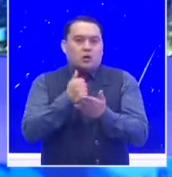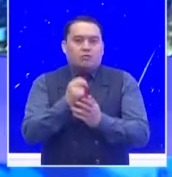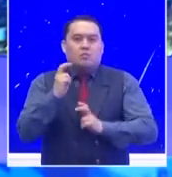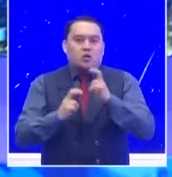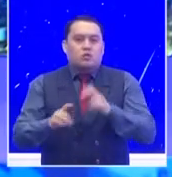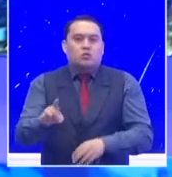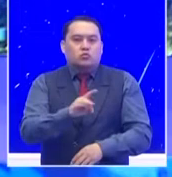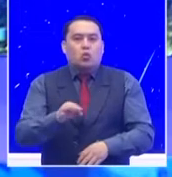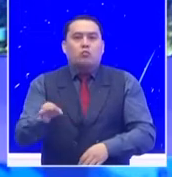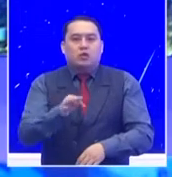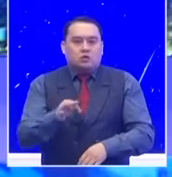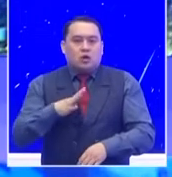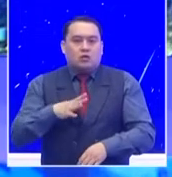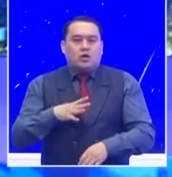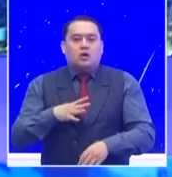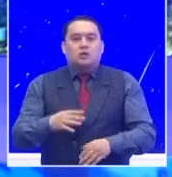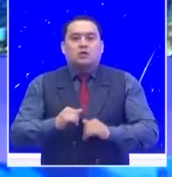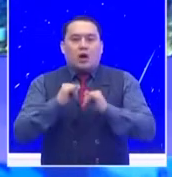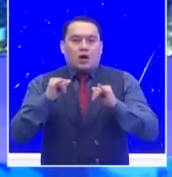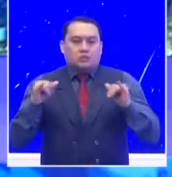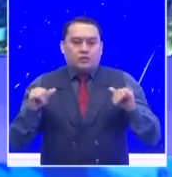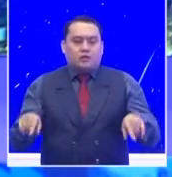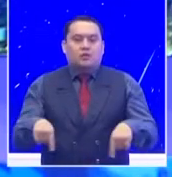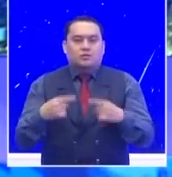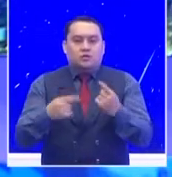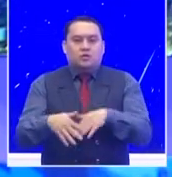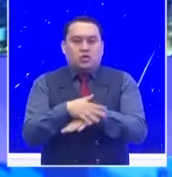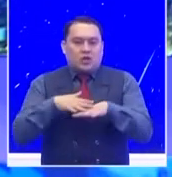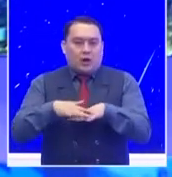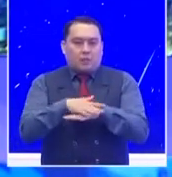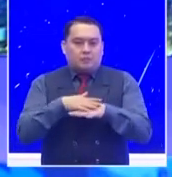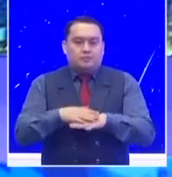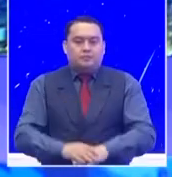промышленный регион области, но и регион с интенсивным приростом населения.